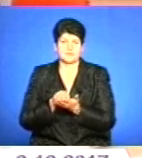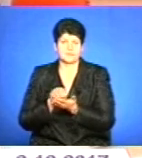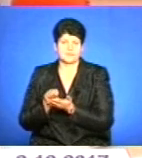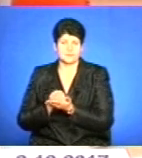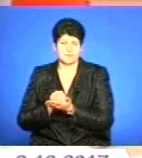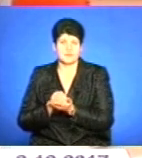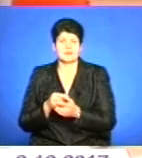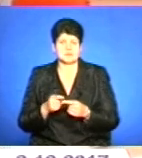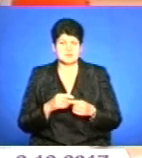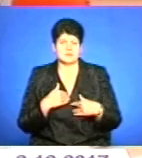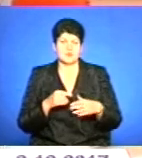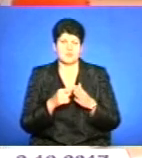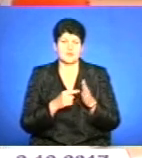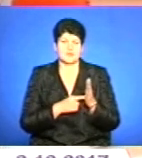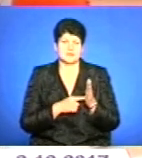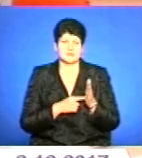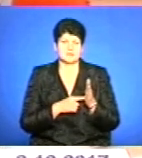поділилася